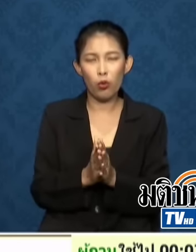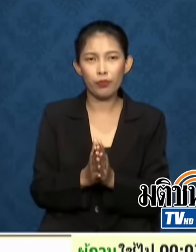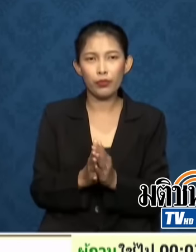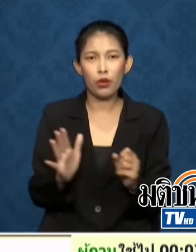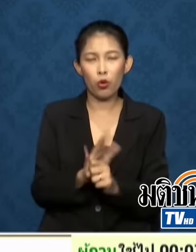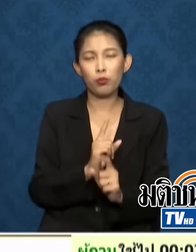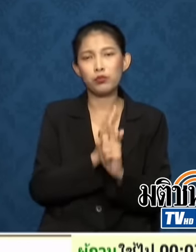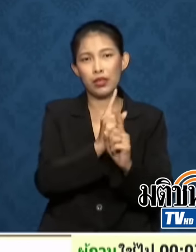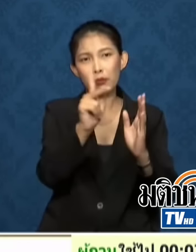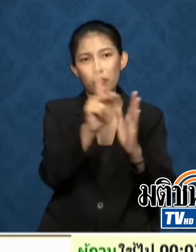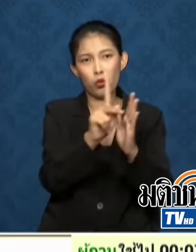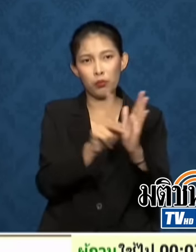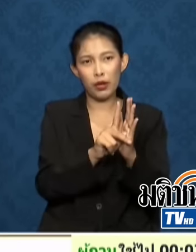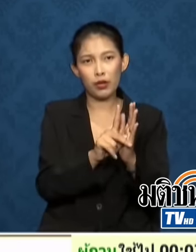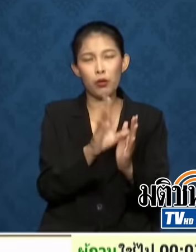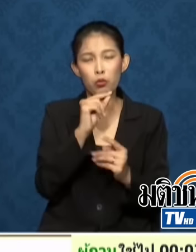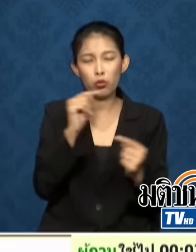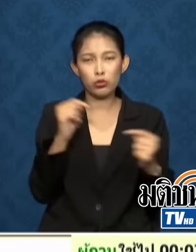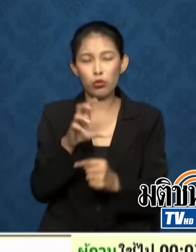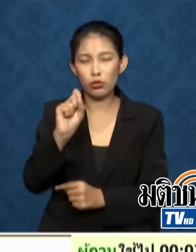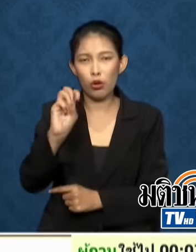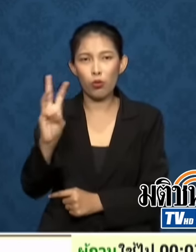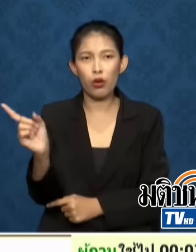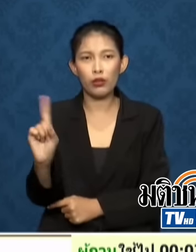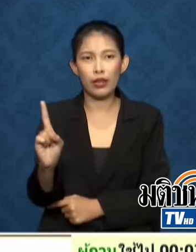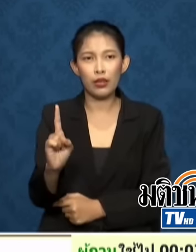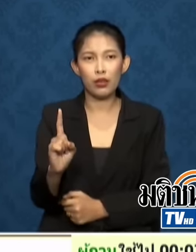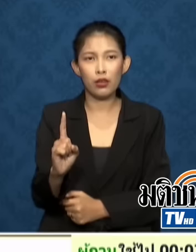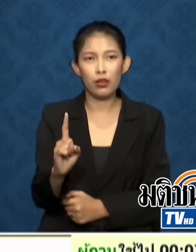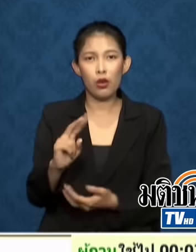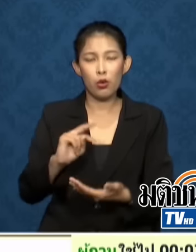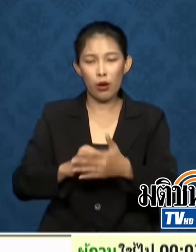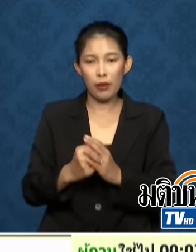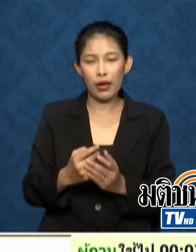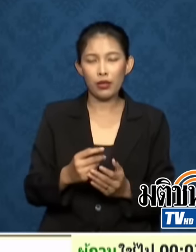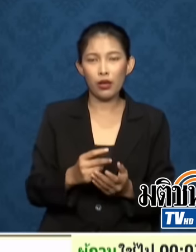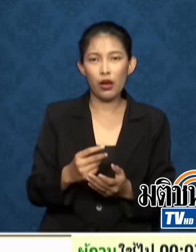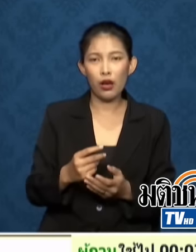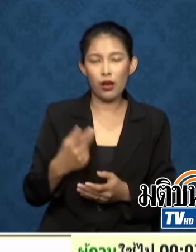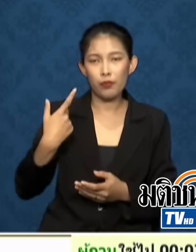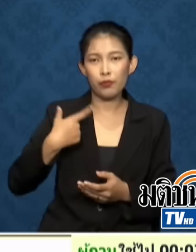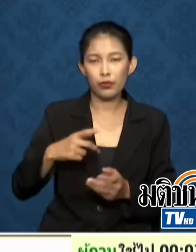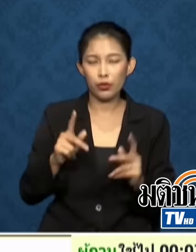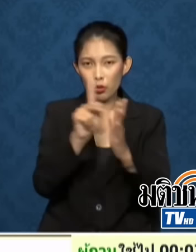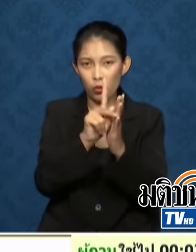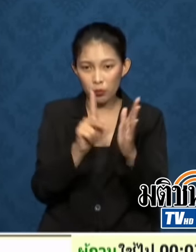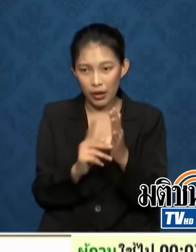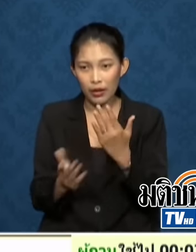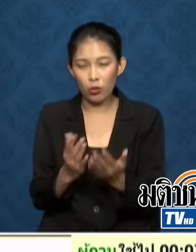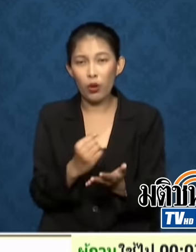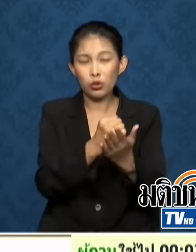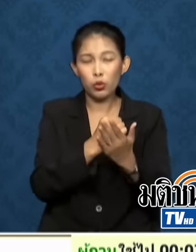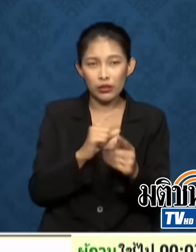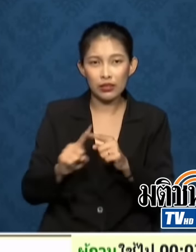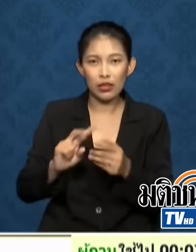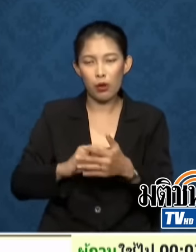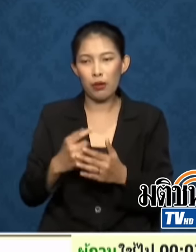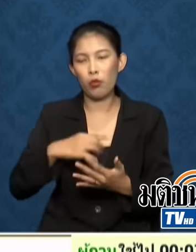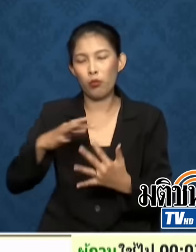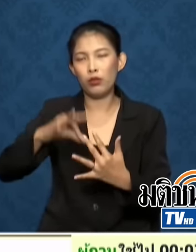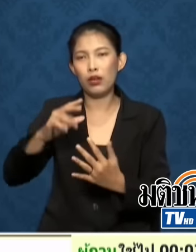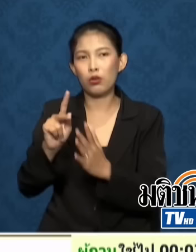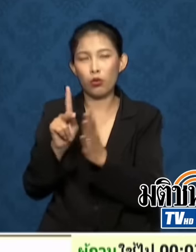ดนะฮะผมพูดกับสว.ว่าบุญคุณกับการถูกกฎหมายผมเลือกการถูกกฎหมายแต่กฎหมายกับความถูกต้